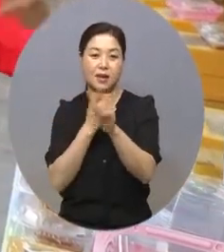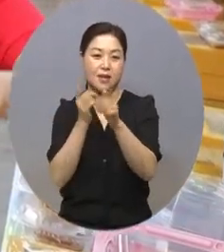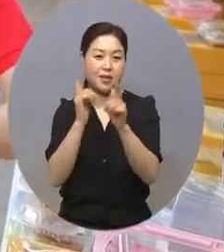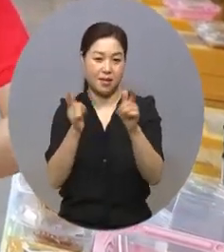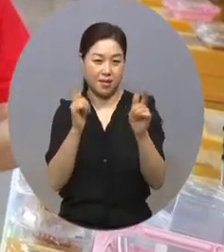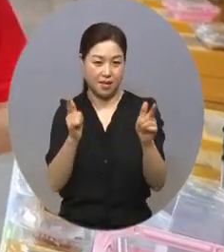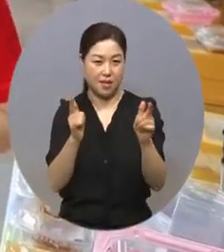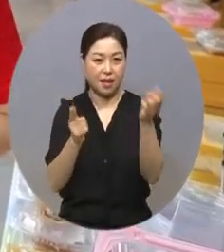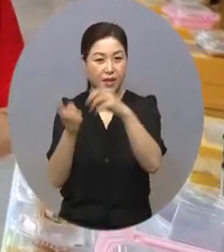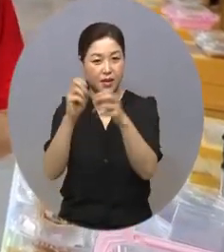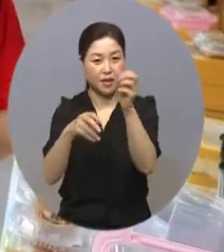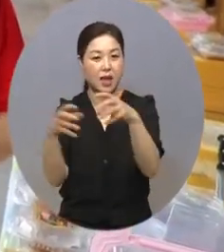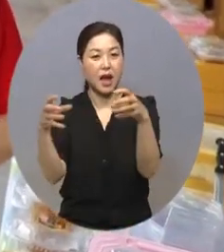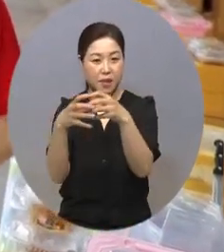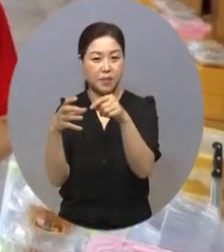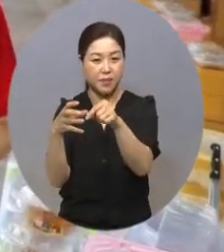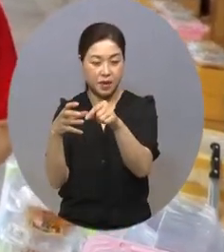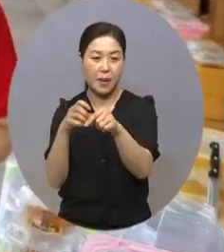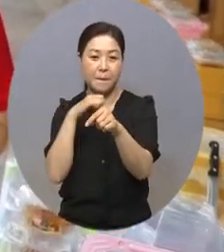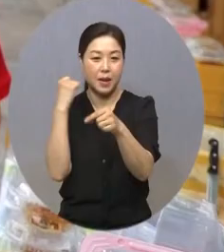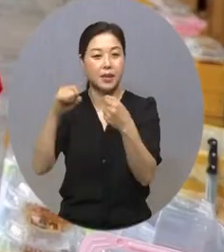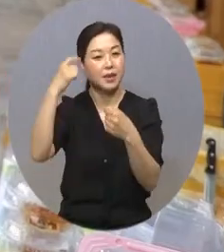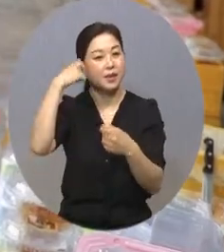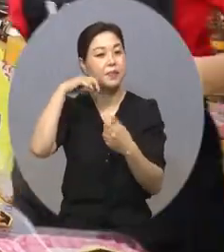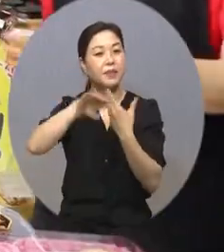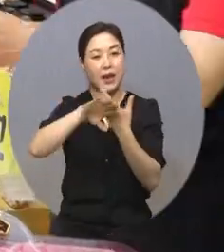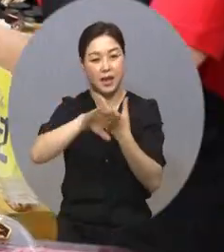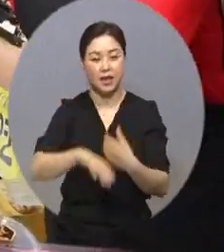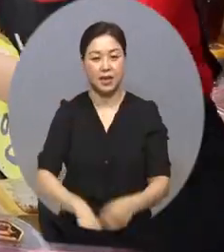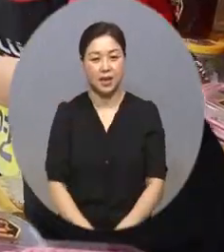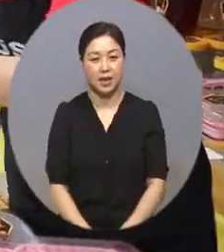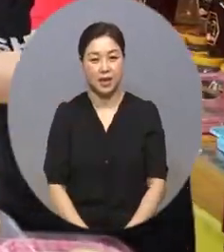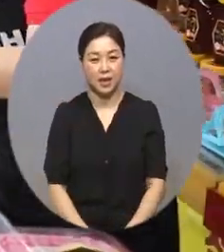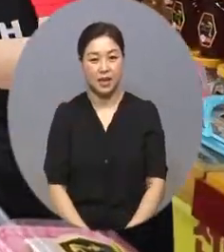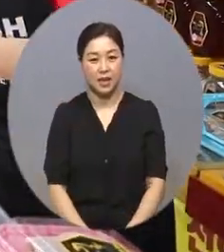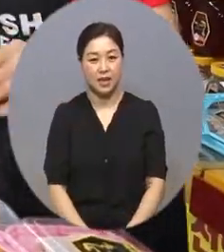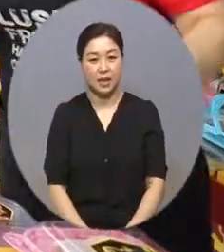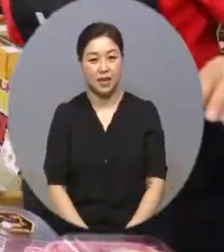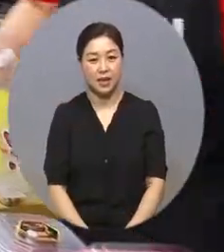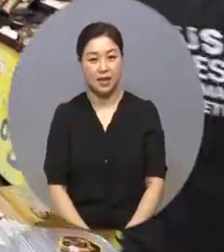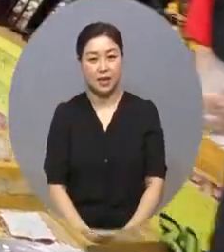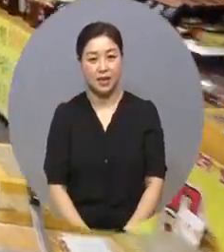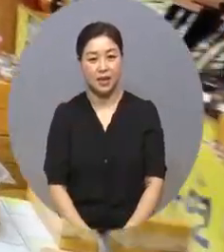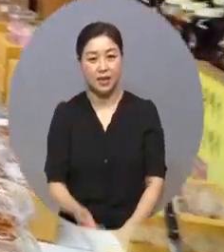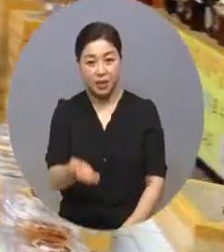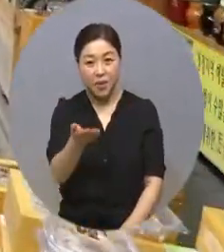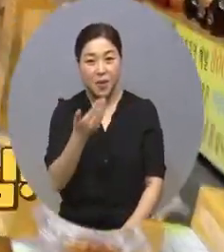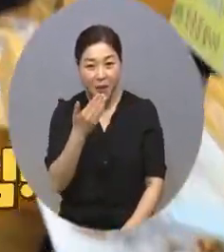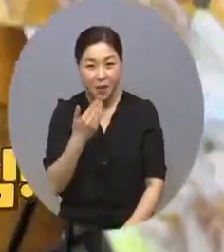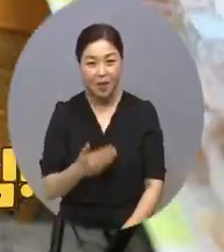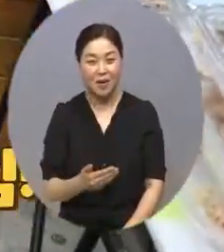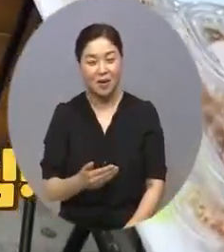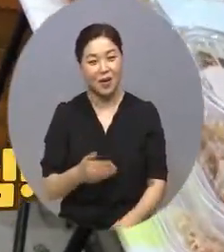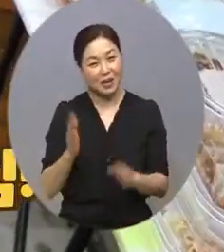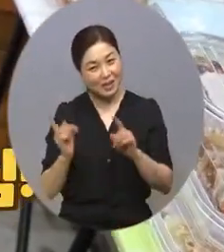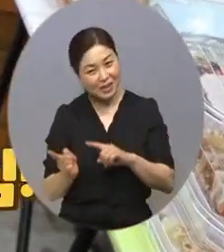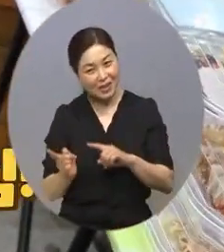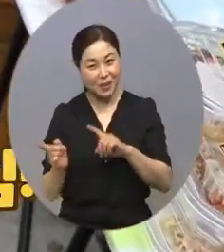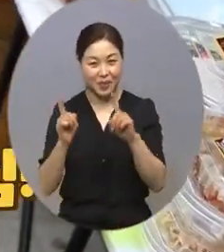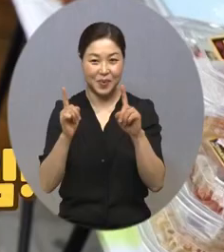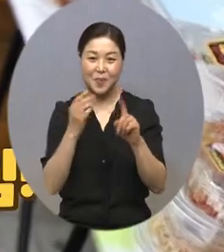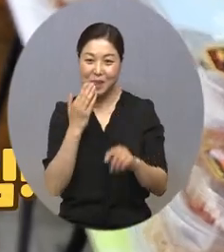알 교육 플라시도 자리에 5 으 그것이야 어디 3 블랙 어깨 게 끄세요 결국